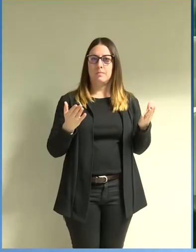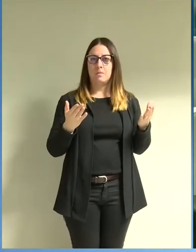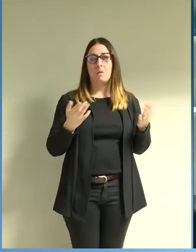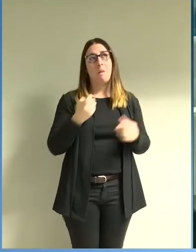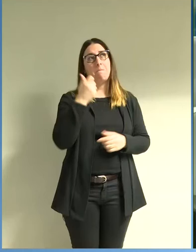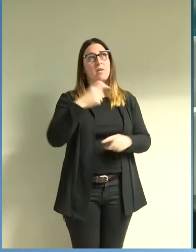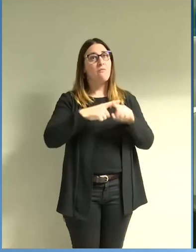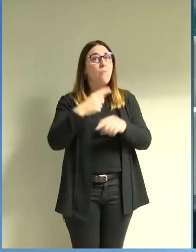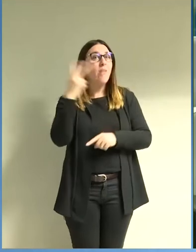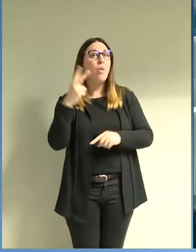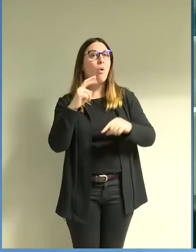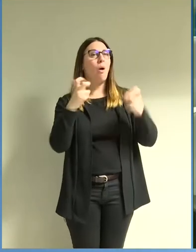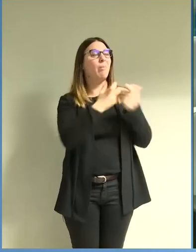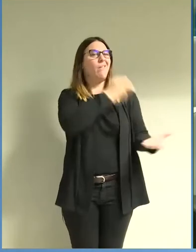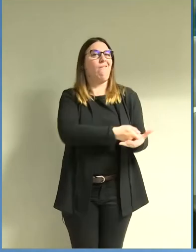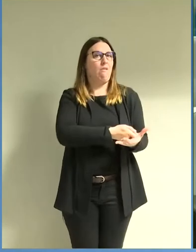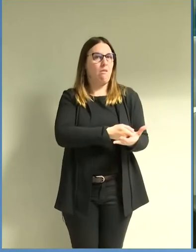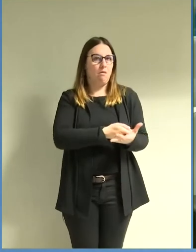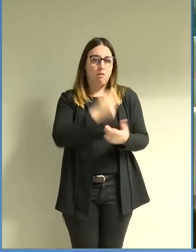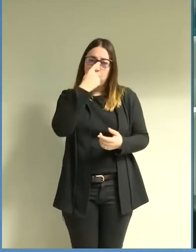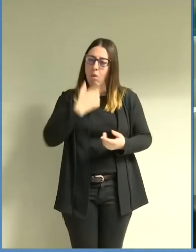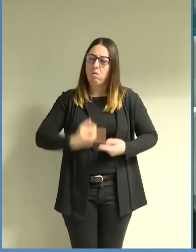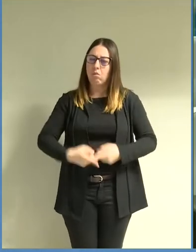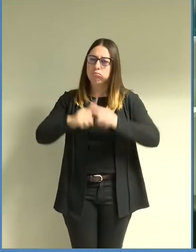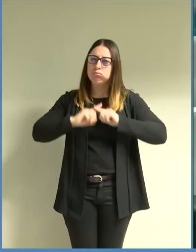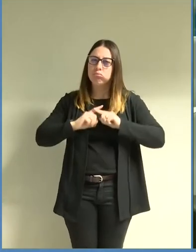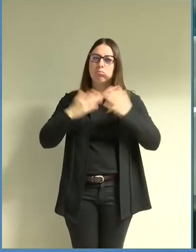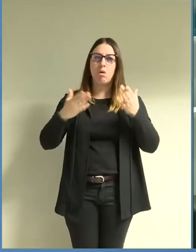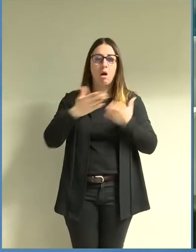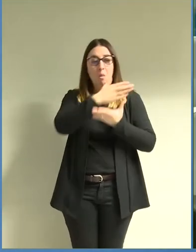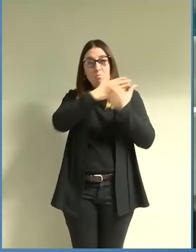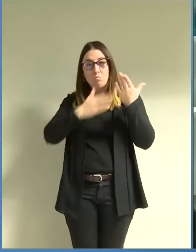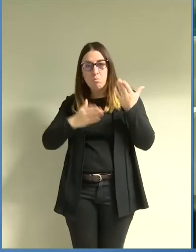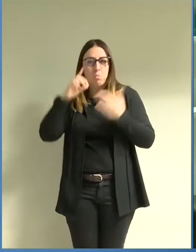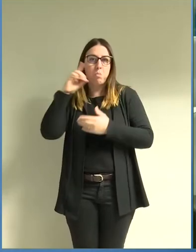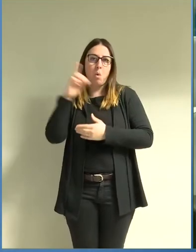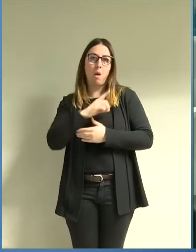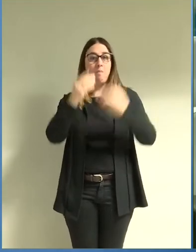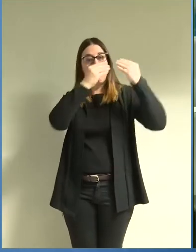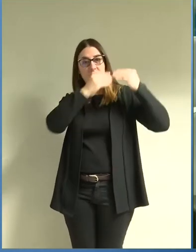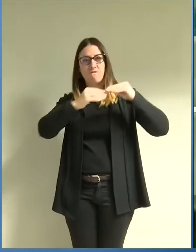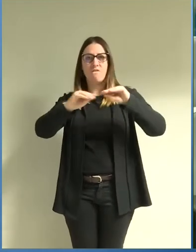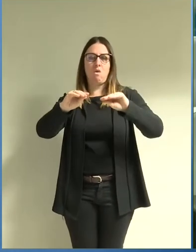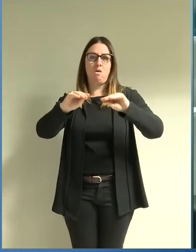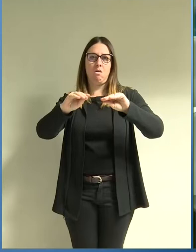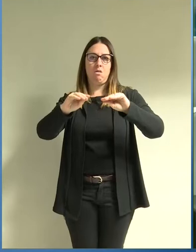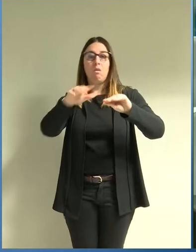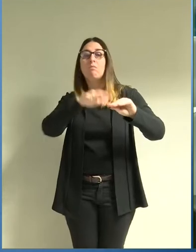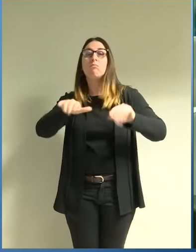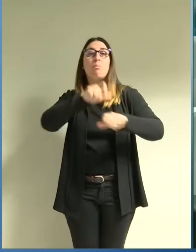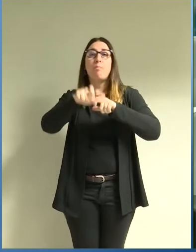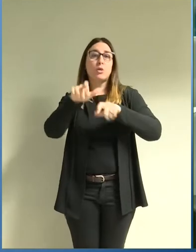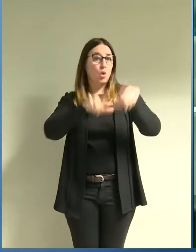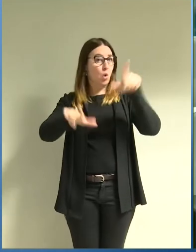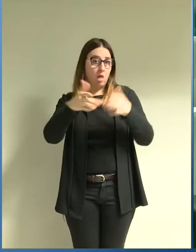double de ce qu'ils valent bien je suis convaincu qu'une partie pourrait être vendue à leurs occupants leurs